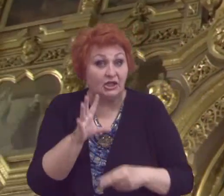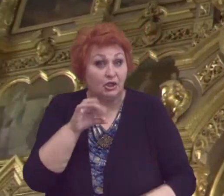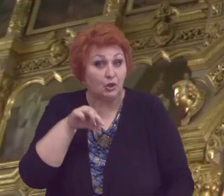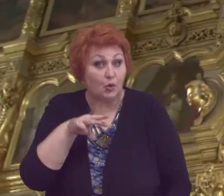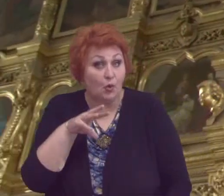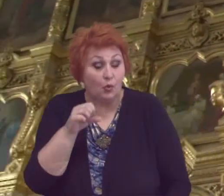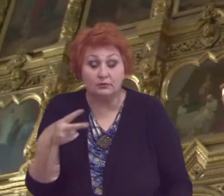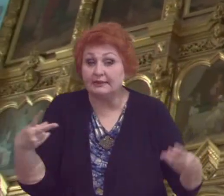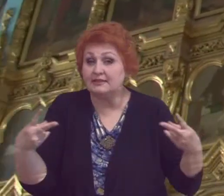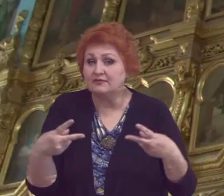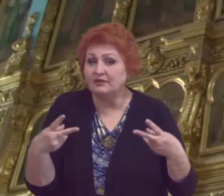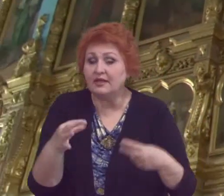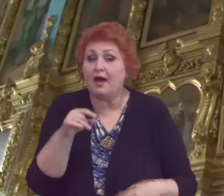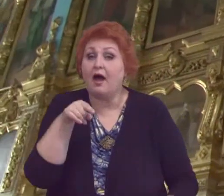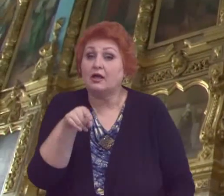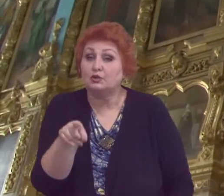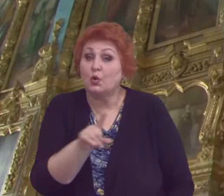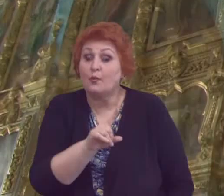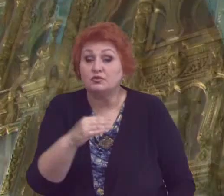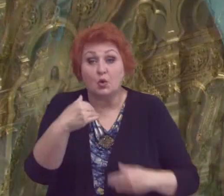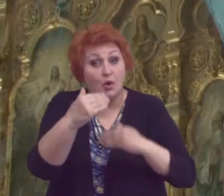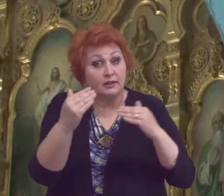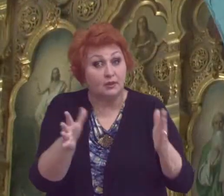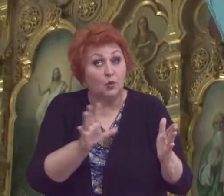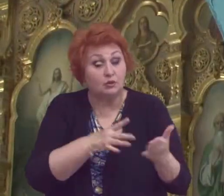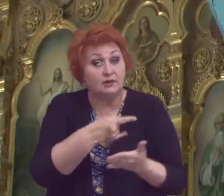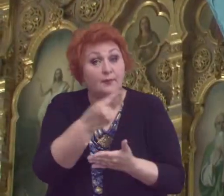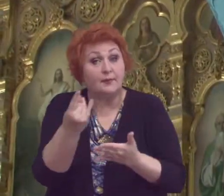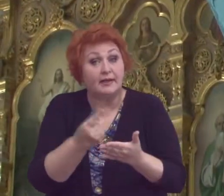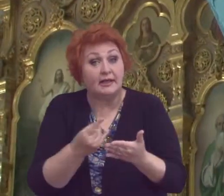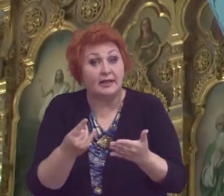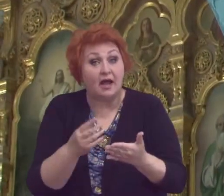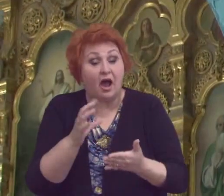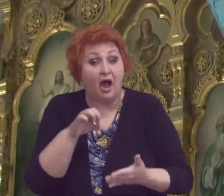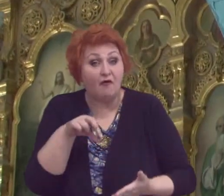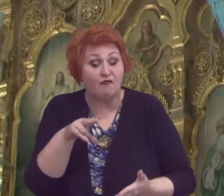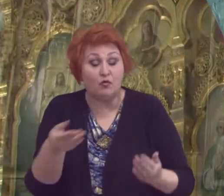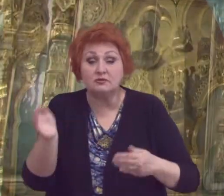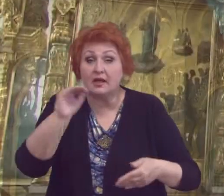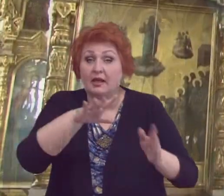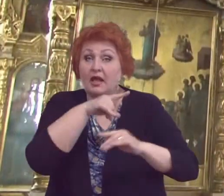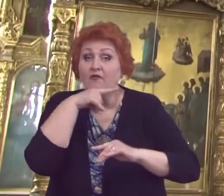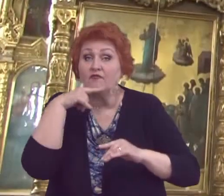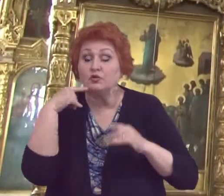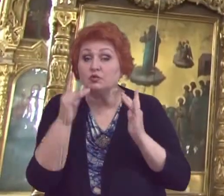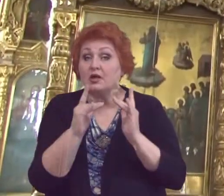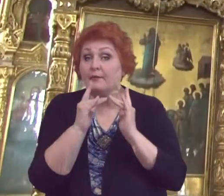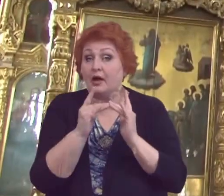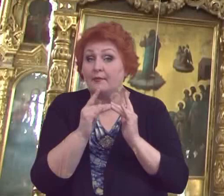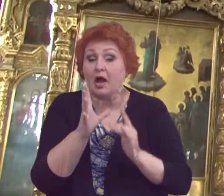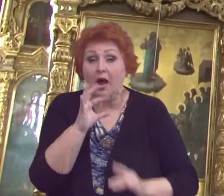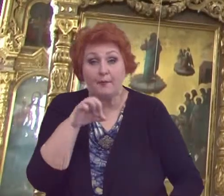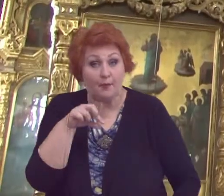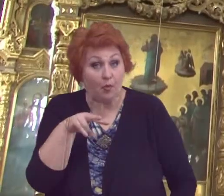киоты, свидетельствующие о том, что иконы были написаны на Афонской горе в русском общежитии